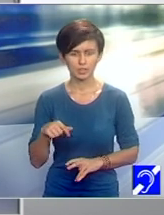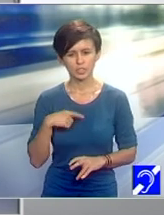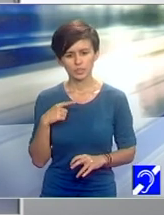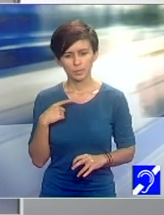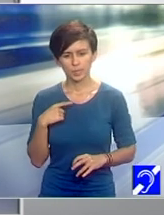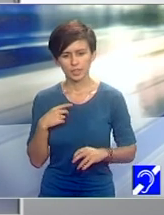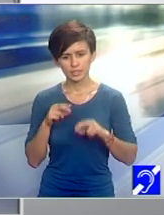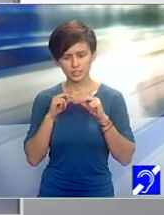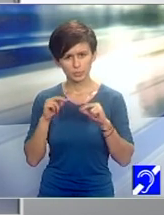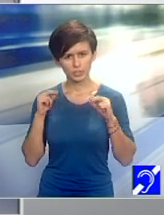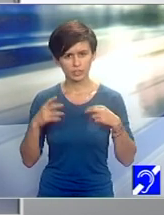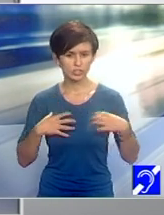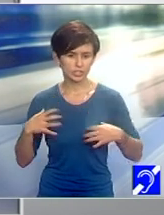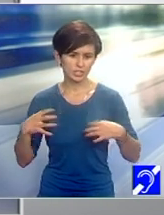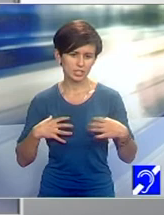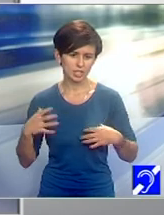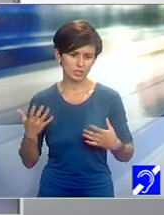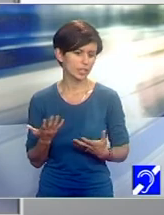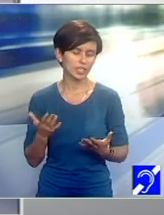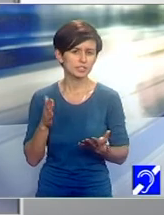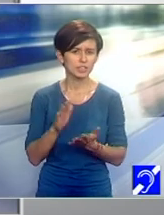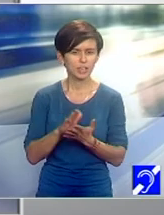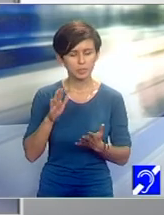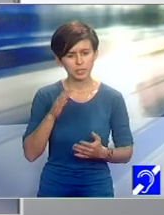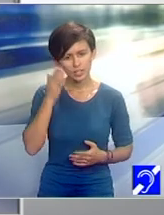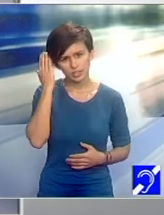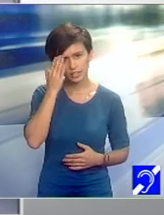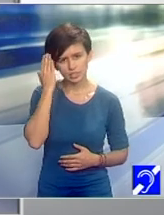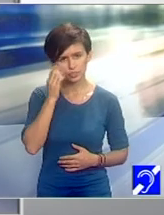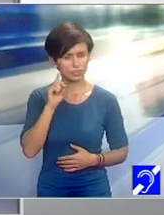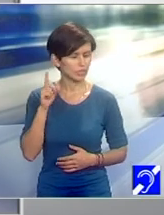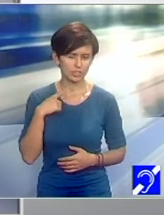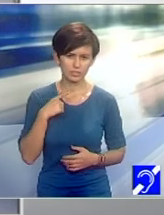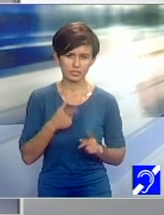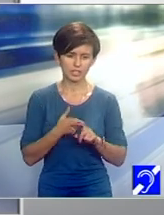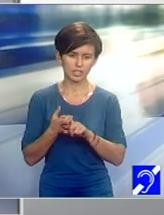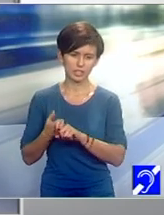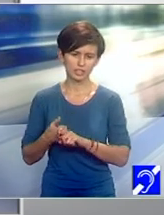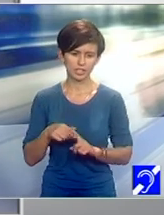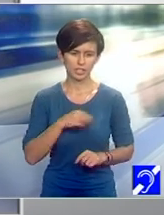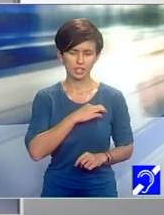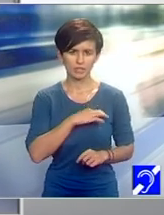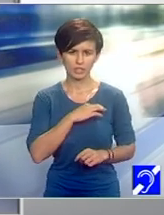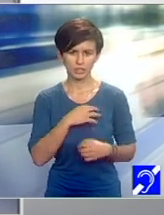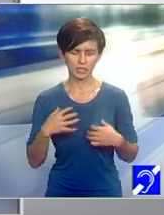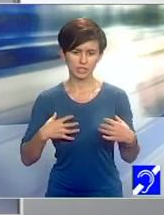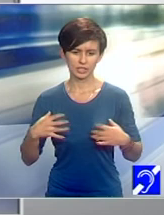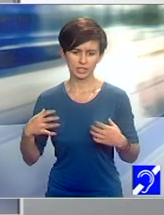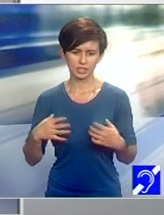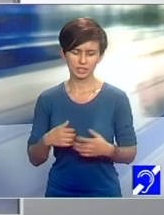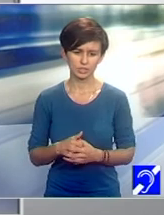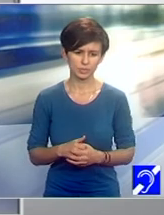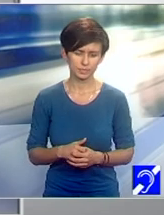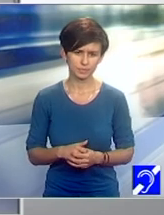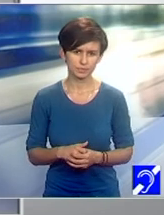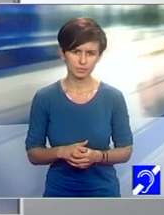adică pedagogia aplicată în școli, nu neapărat, nu ține de facultatea de teatru, deci în școli, ca și teatru, ca și